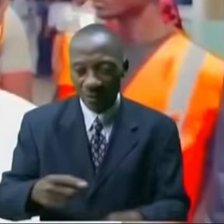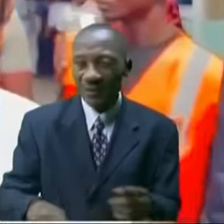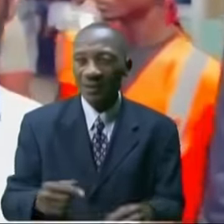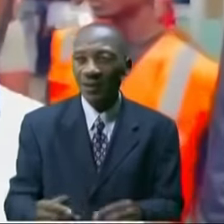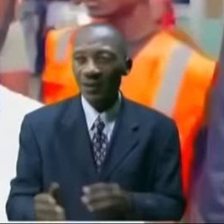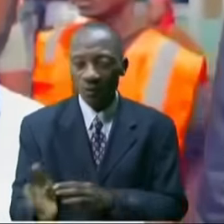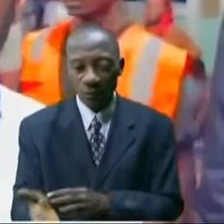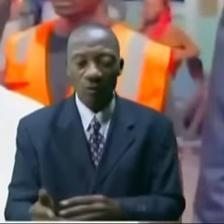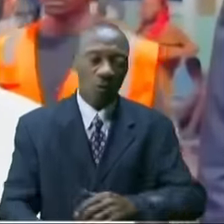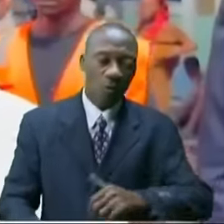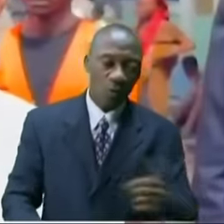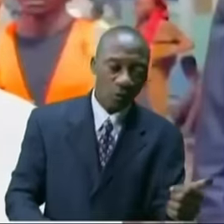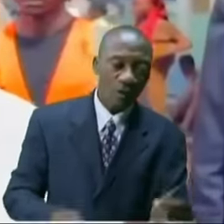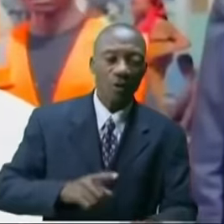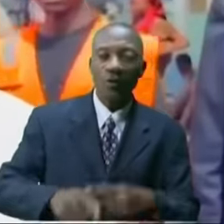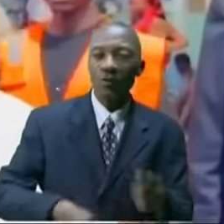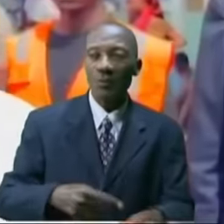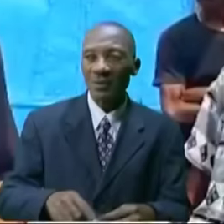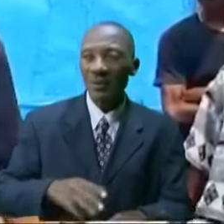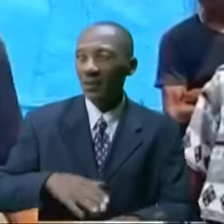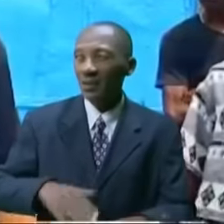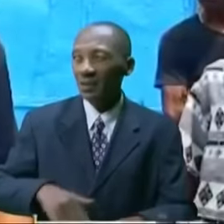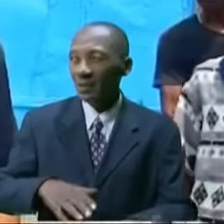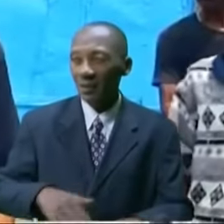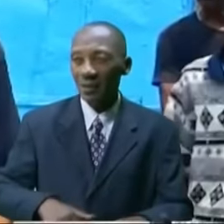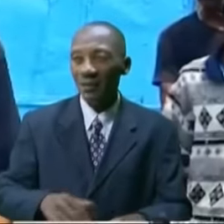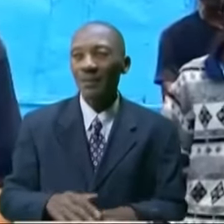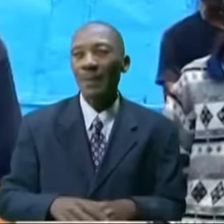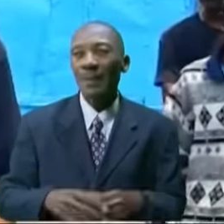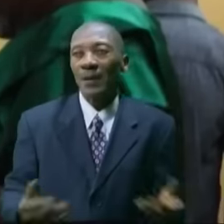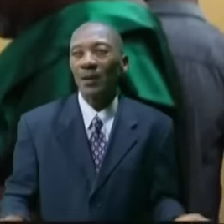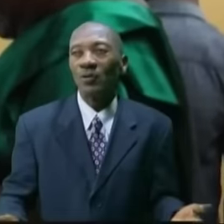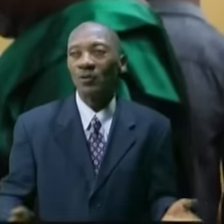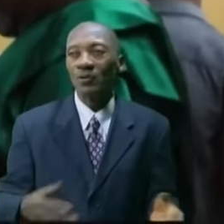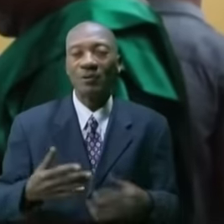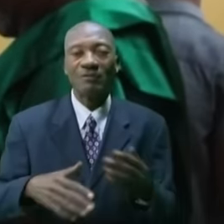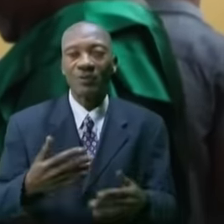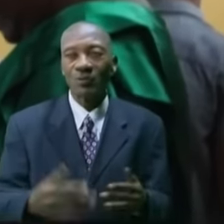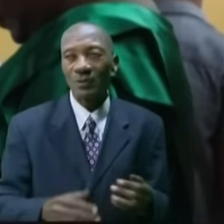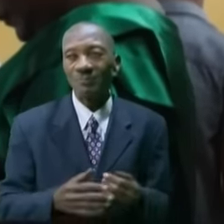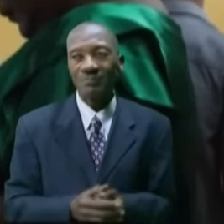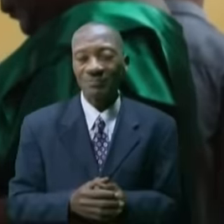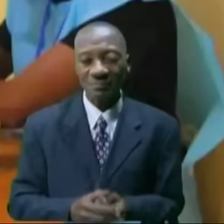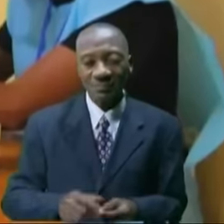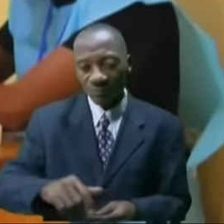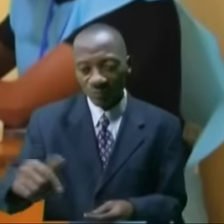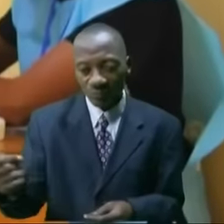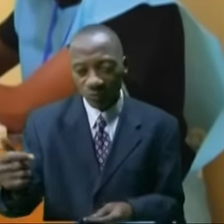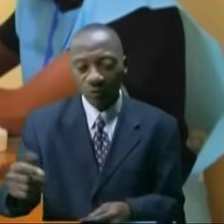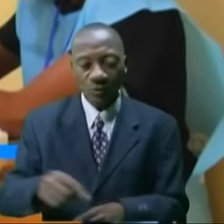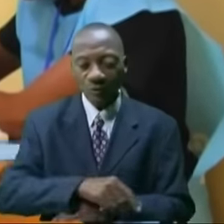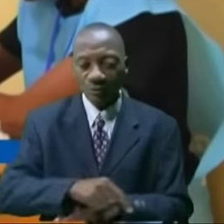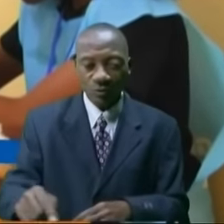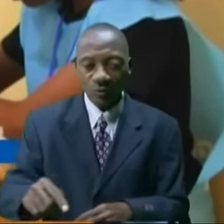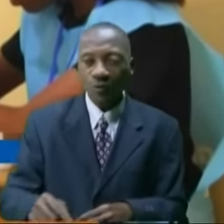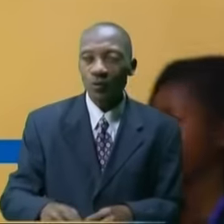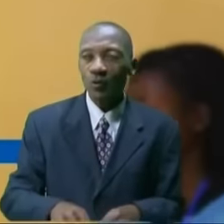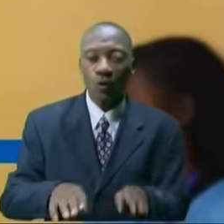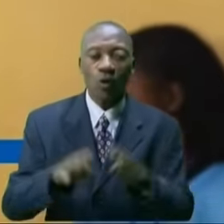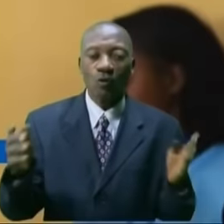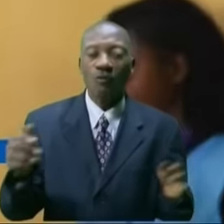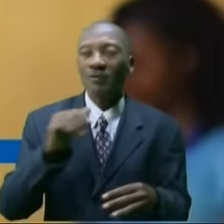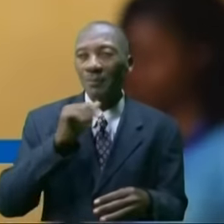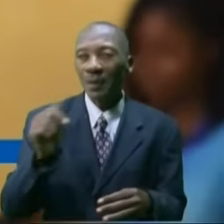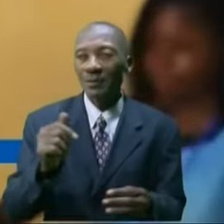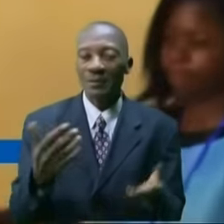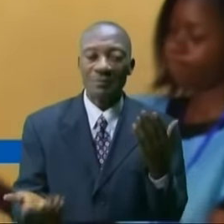fait, les Congolais sont allés aux urnes à Mwamba, à Funa et à Lukunga pour désigner les prochains dirigeants. La balle est à présent dans les camps de la